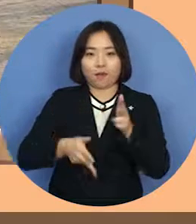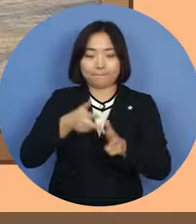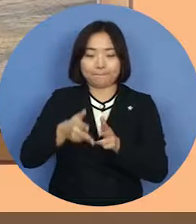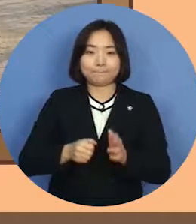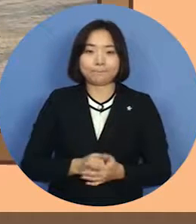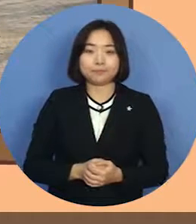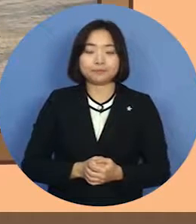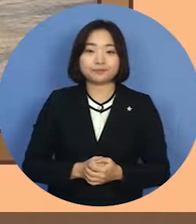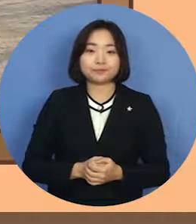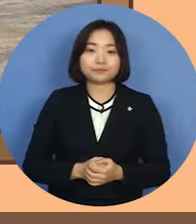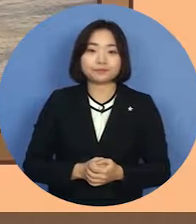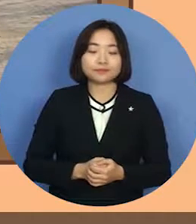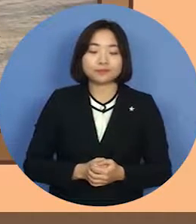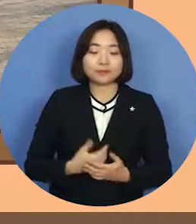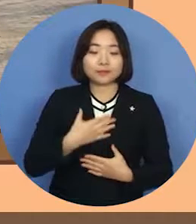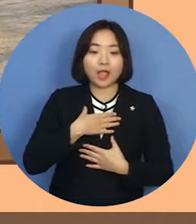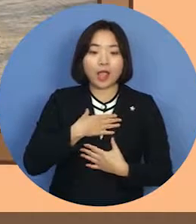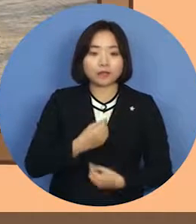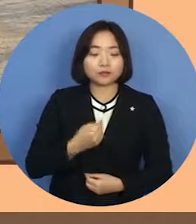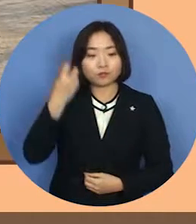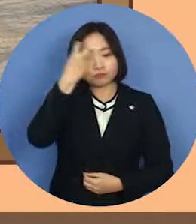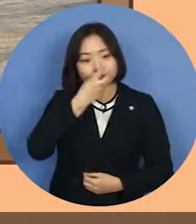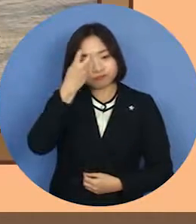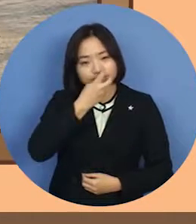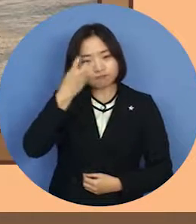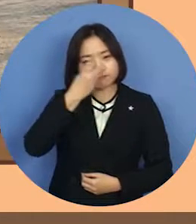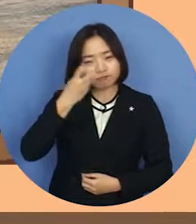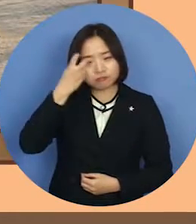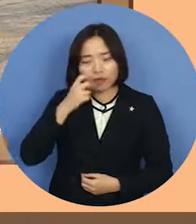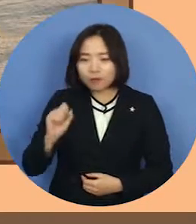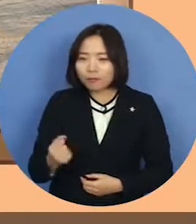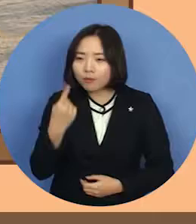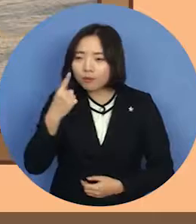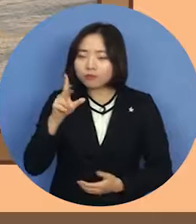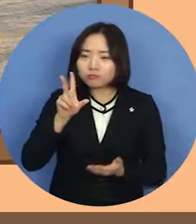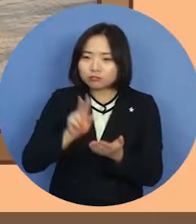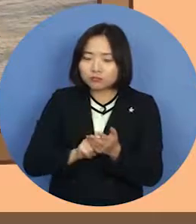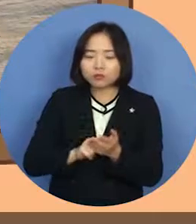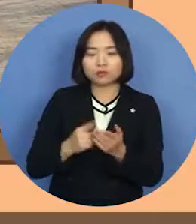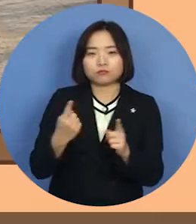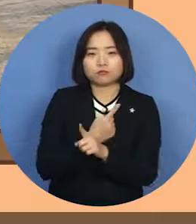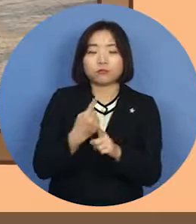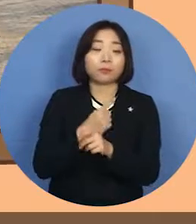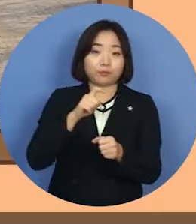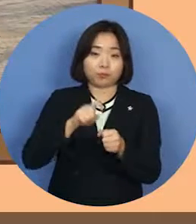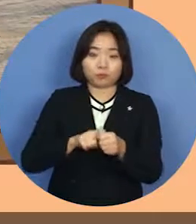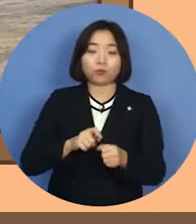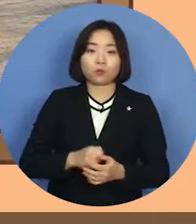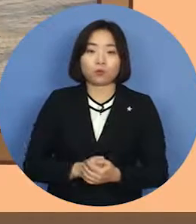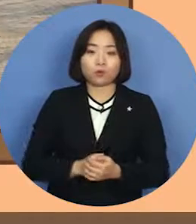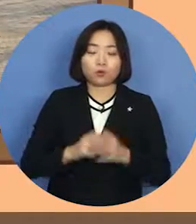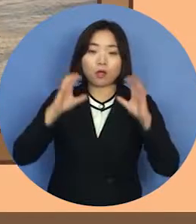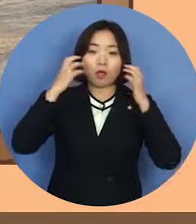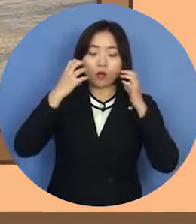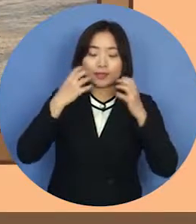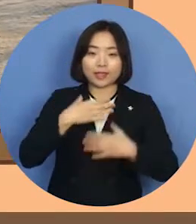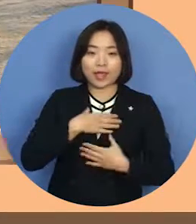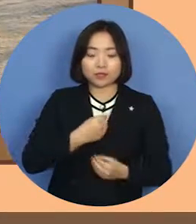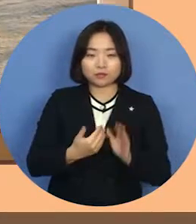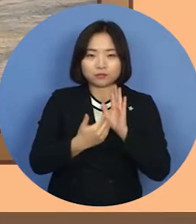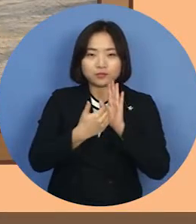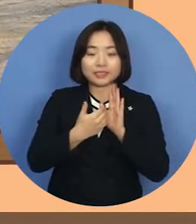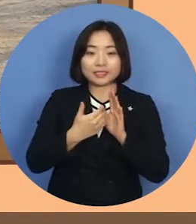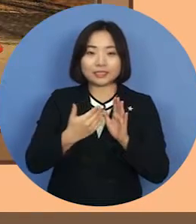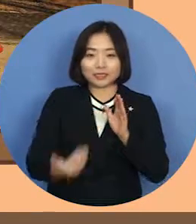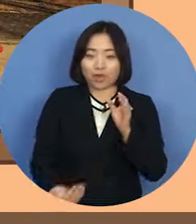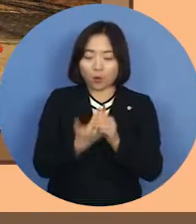계획은 관리 주체의 자율에 맡겨진 안전관리를 모니터링해 근원적인 문제점을 발굴 개선하기 위해 마련됐으며 어린이